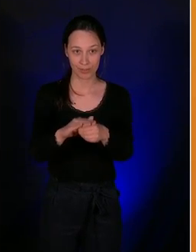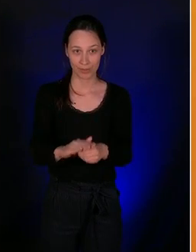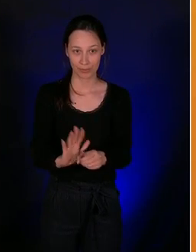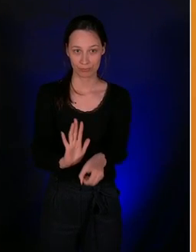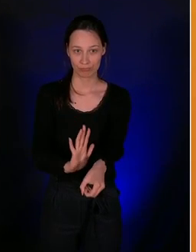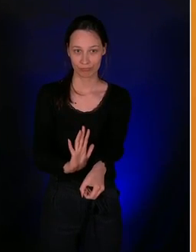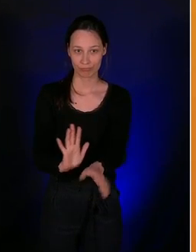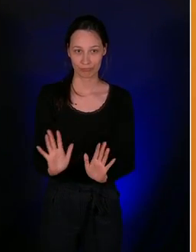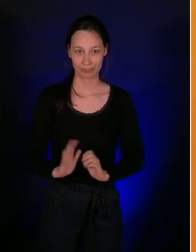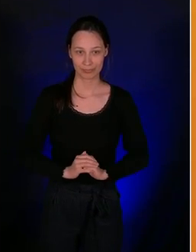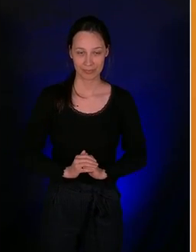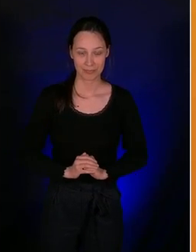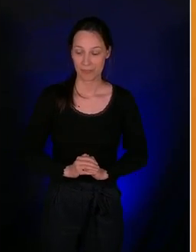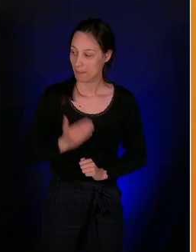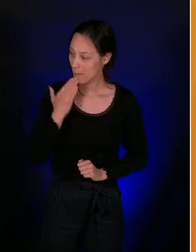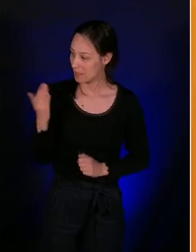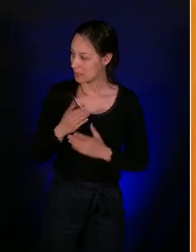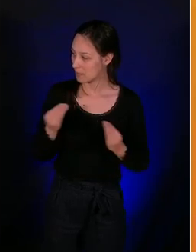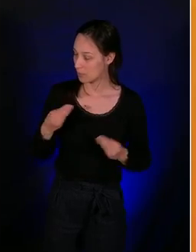Merci. Merci beaucoup, Michel.